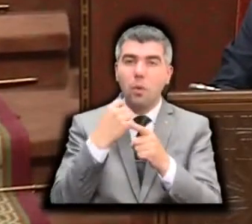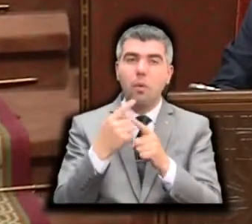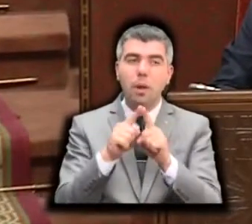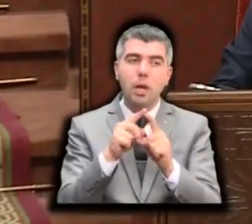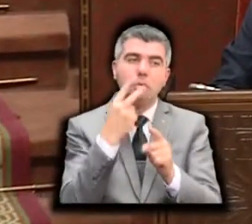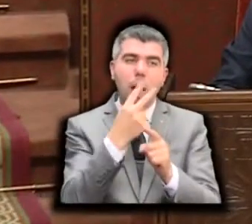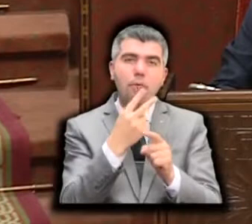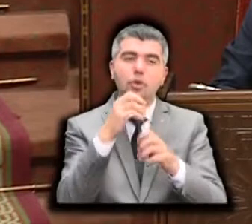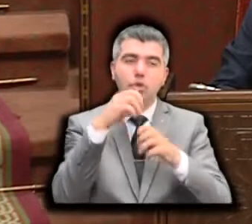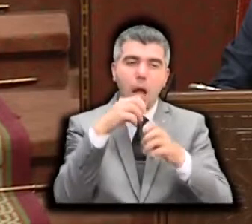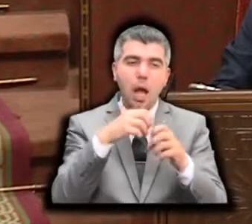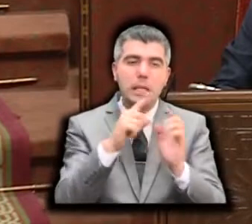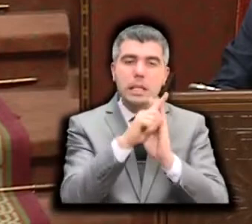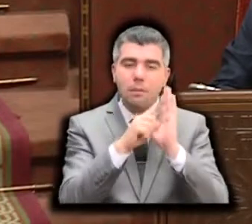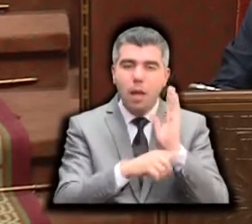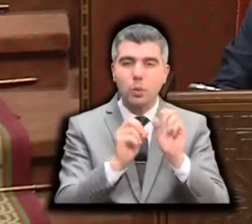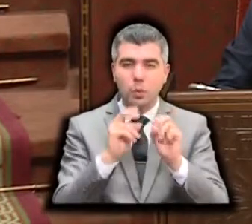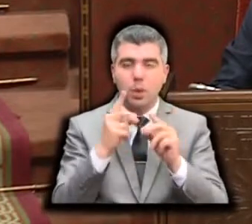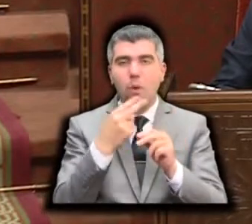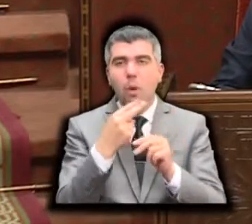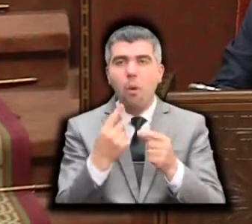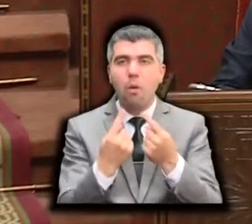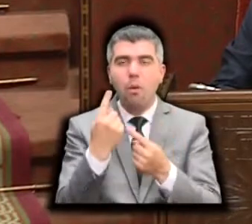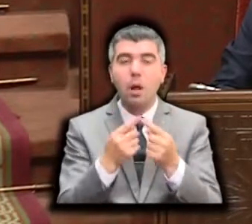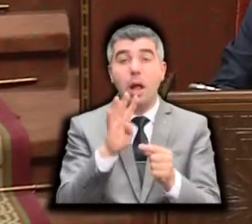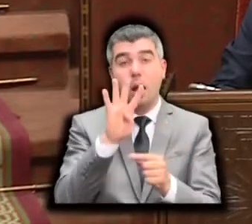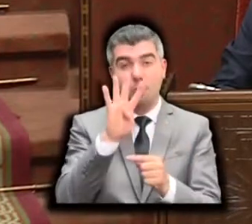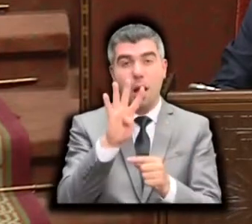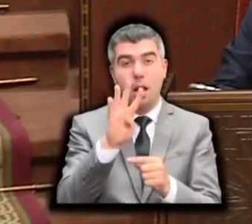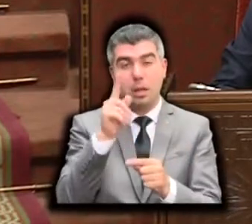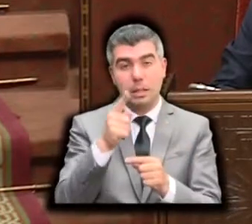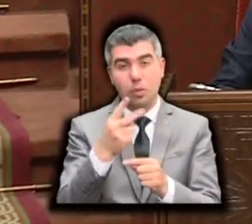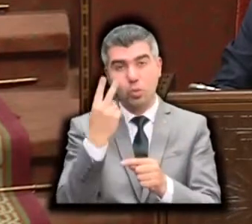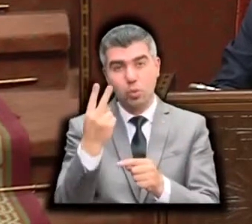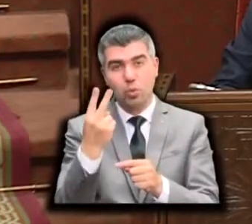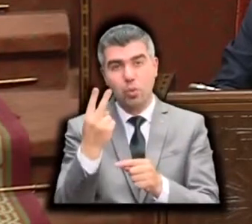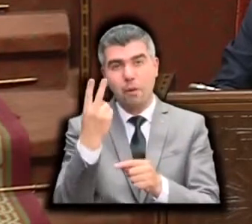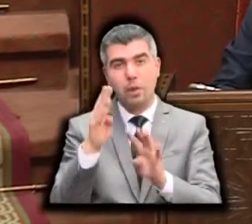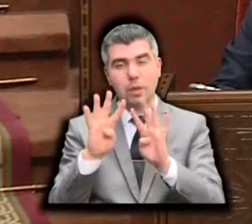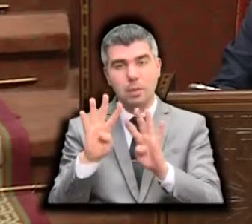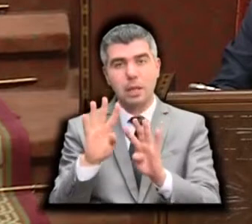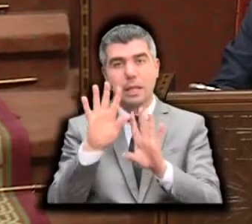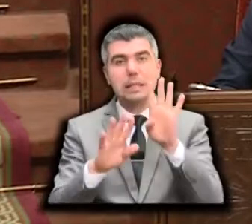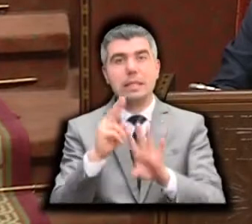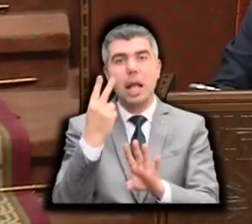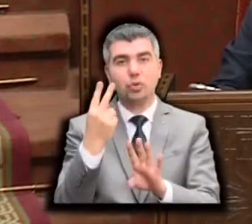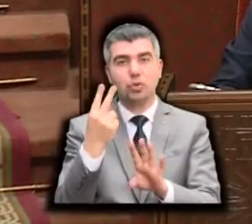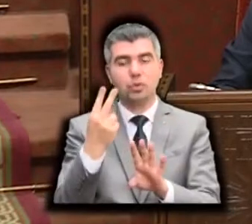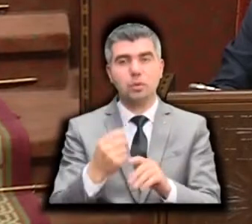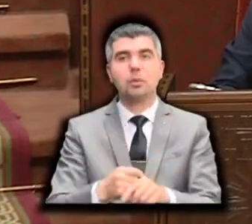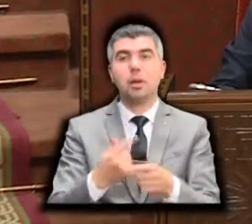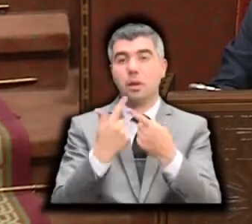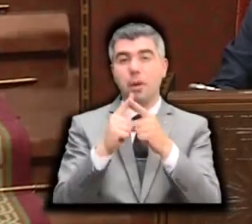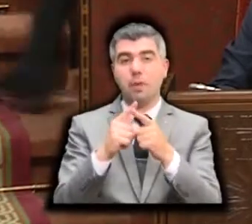الارصاد الجويه خاصه ما بين 4 فبراير الى غايه 12 فبراير، وبطبيعه الحال اصدرنا